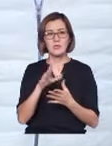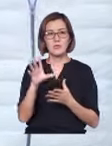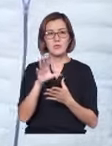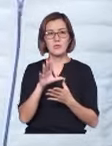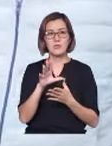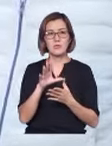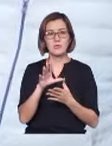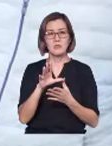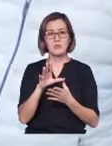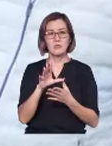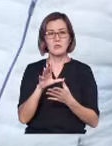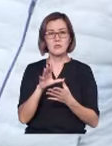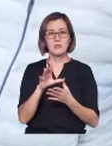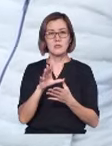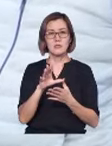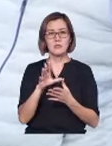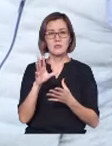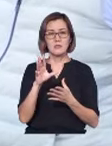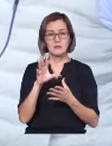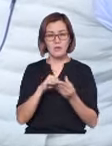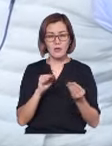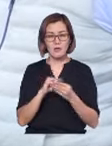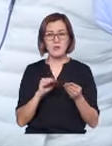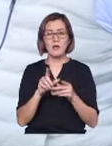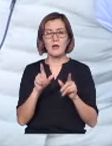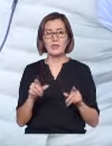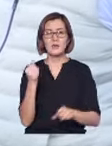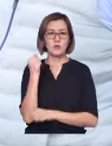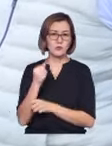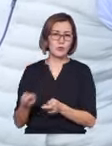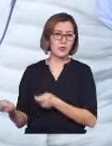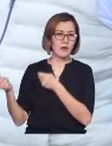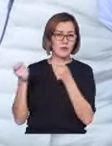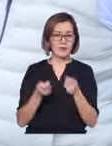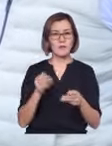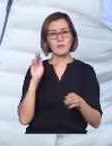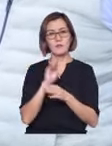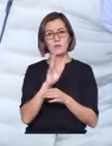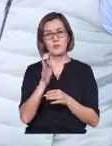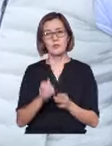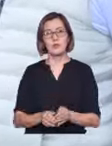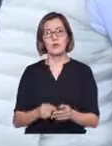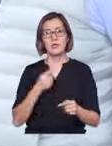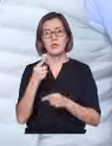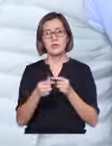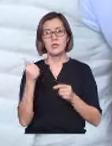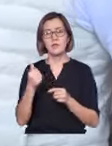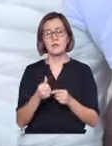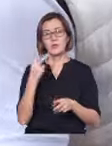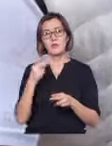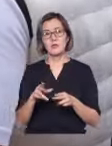фасадшиктарымыз енді бітіріп жатырмыз. Енді краскаға фасадшиктар отдельно келеді өздері. ол келесі жетте бітіріп кетеді